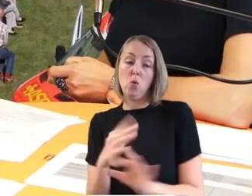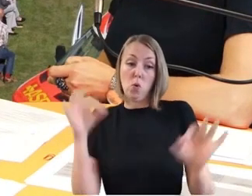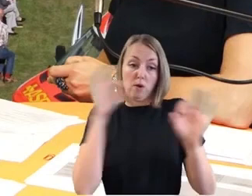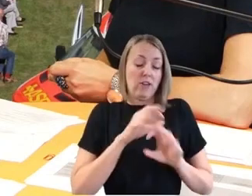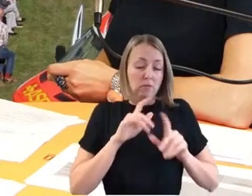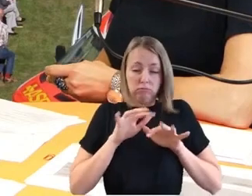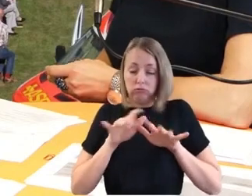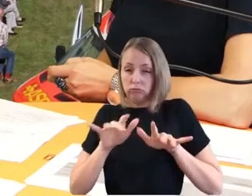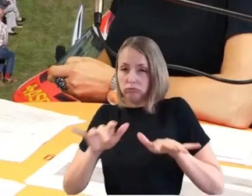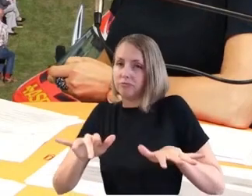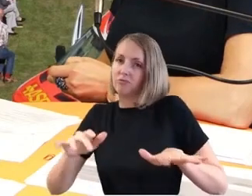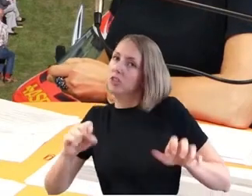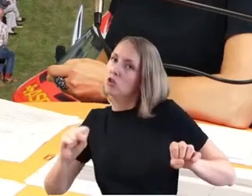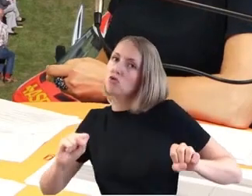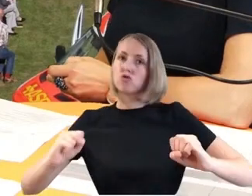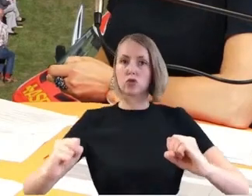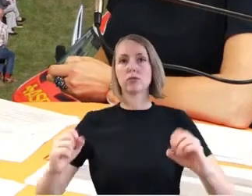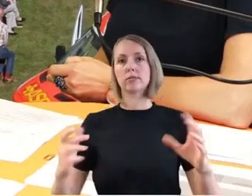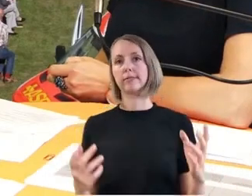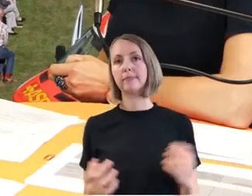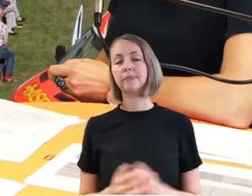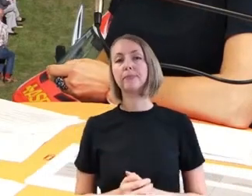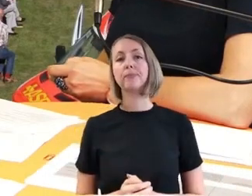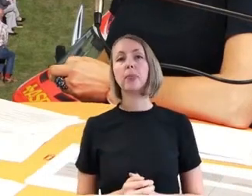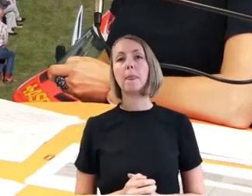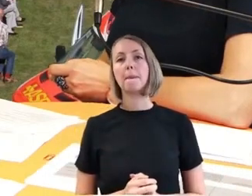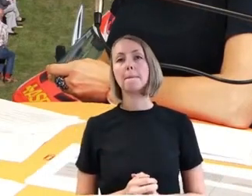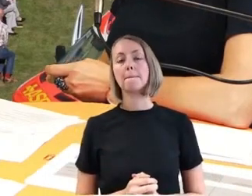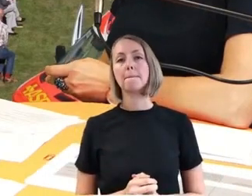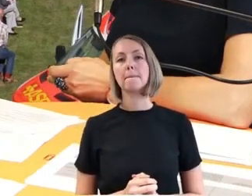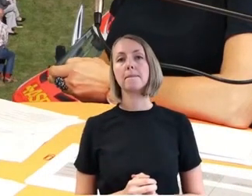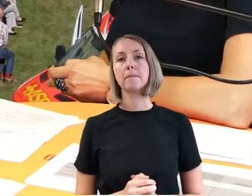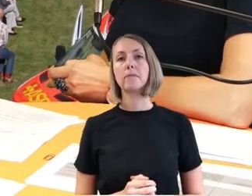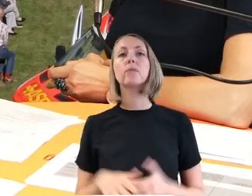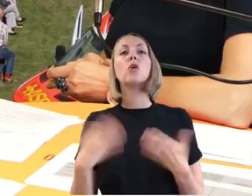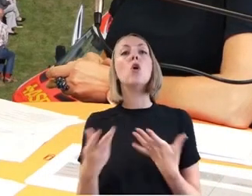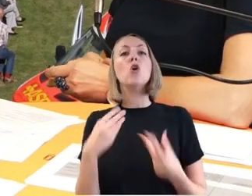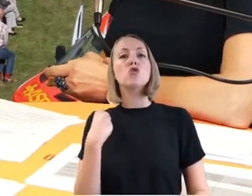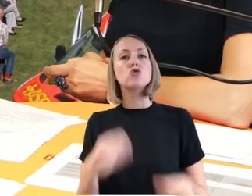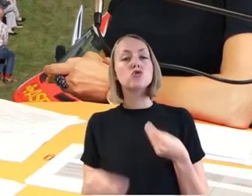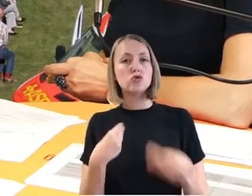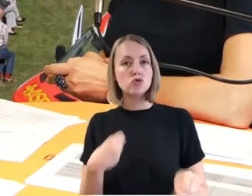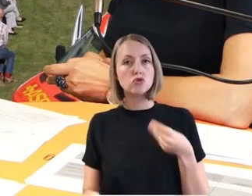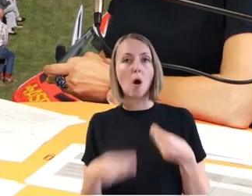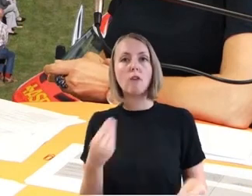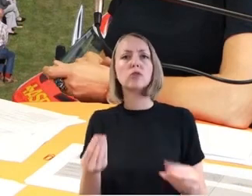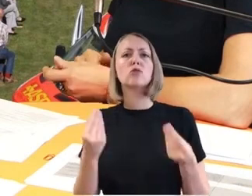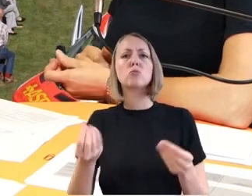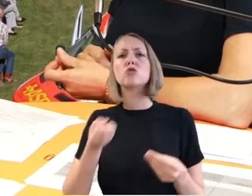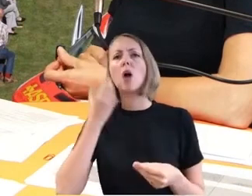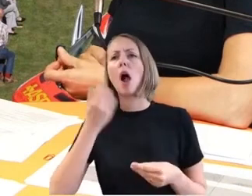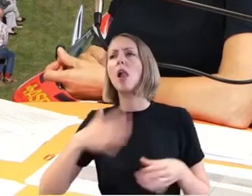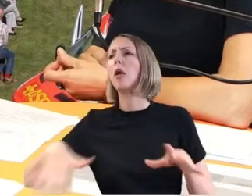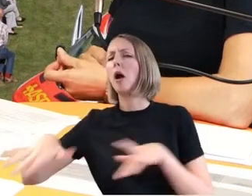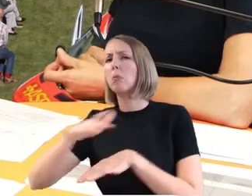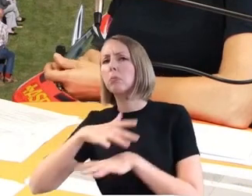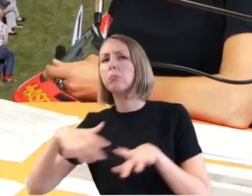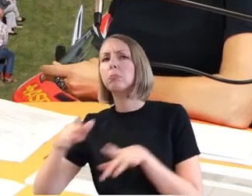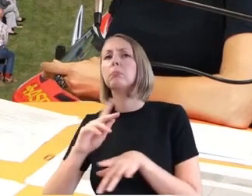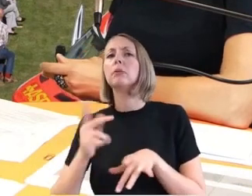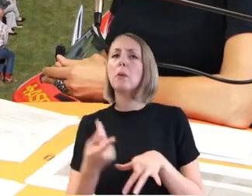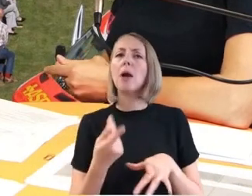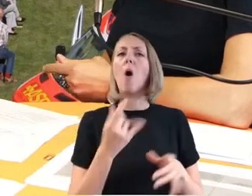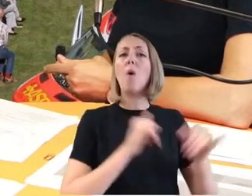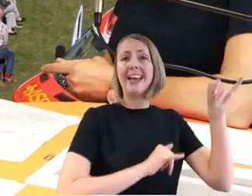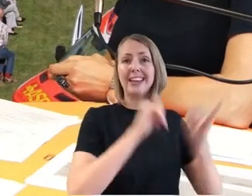gefahren egal wo sie herkommen wir haben sehr viele dieser stoffe im alltag aber insbesondere im tonnen maßstab auch